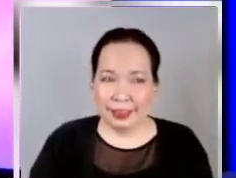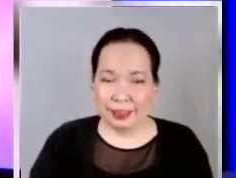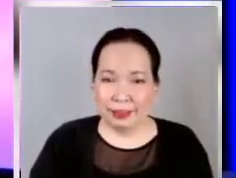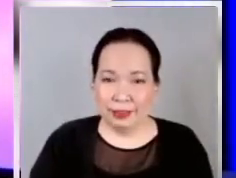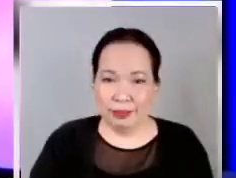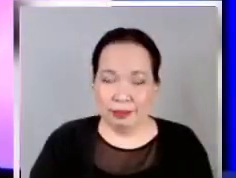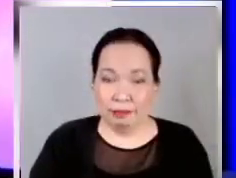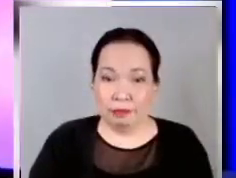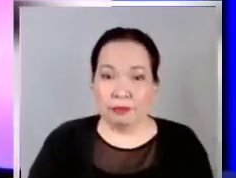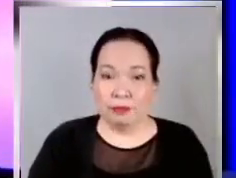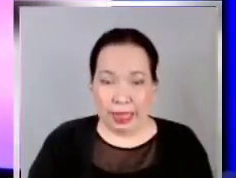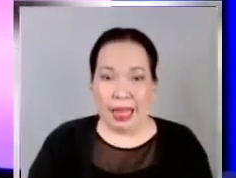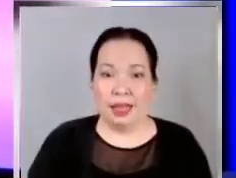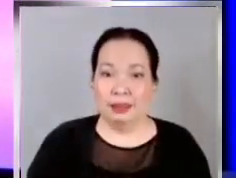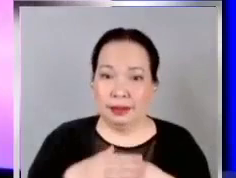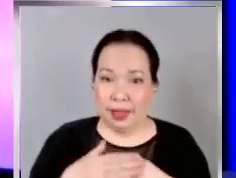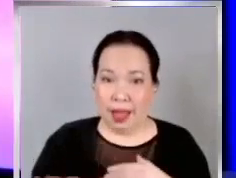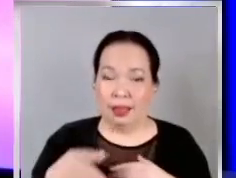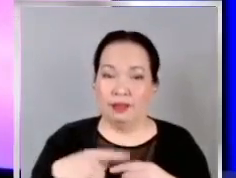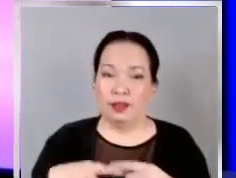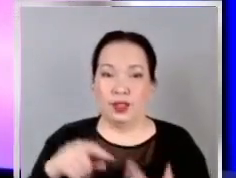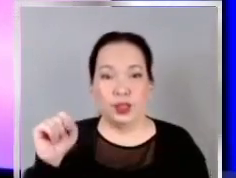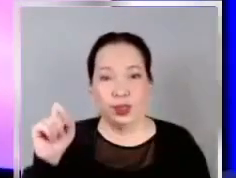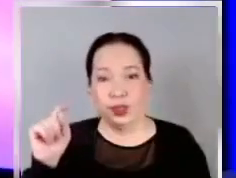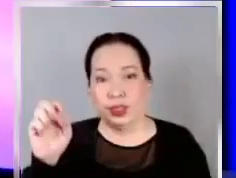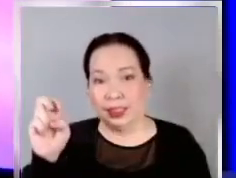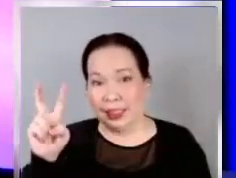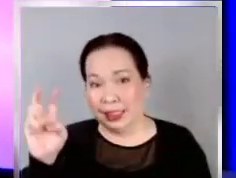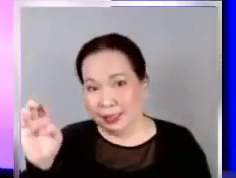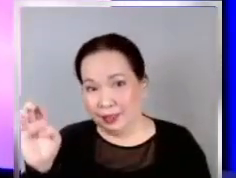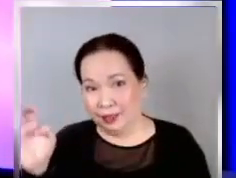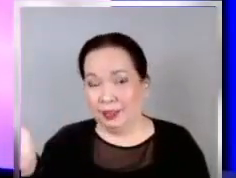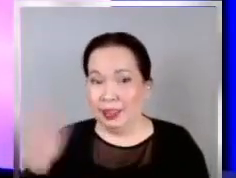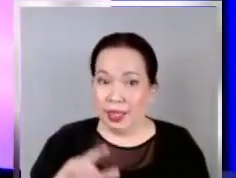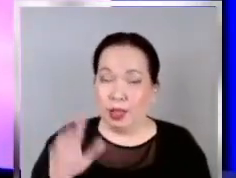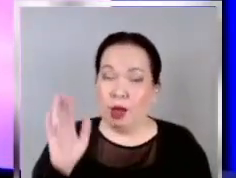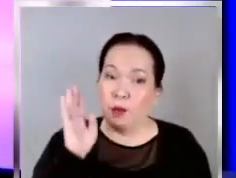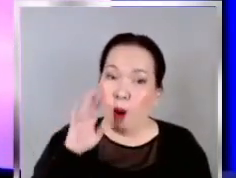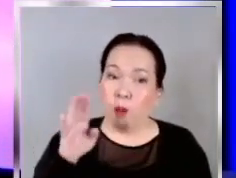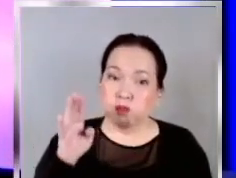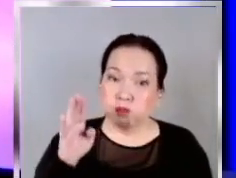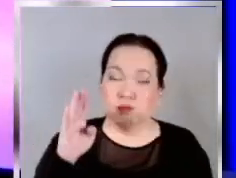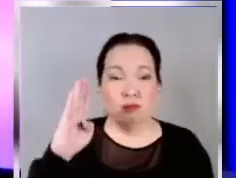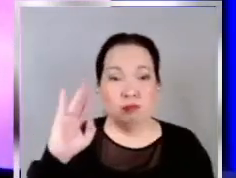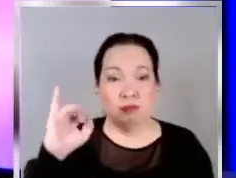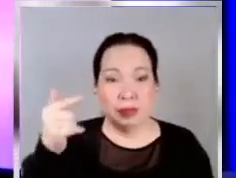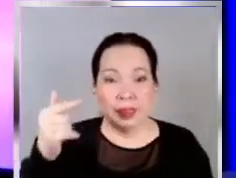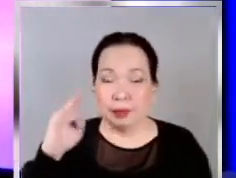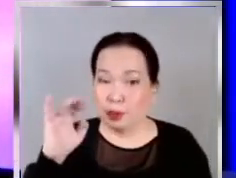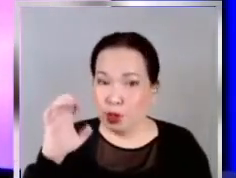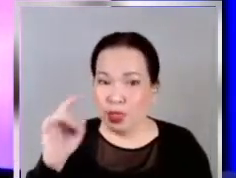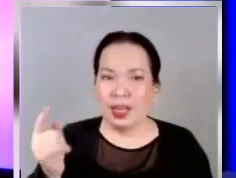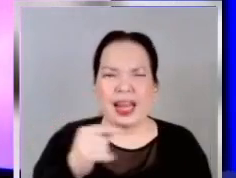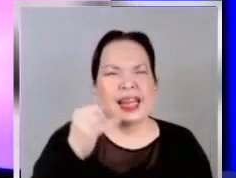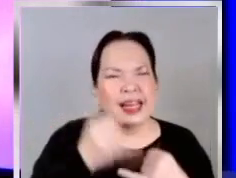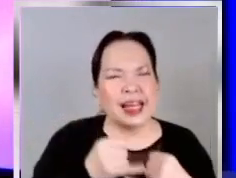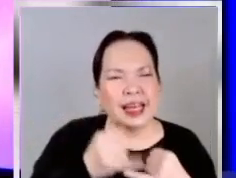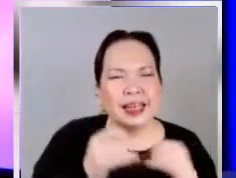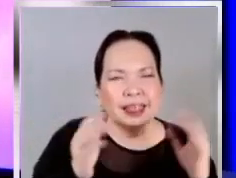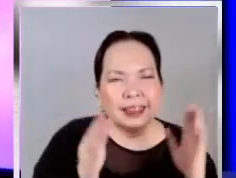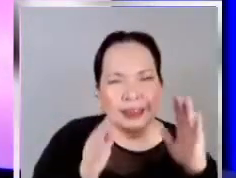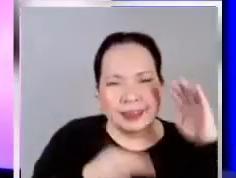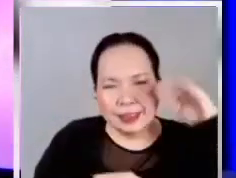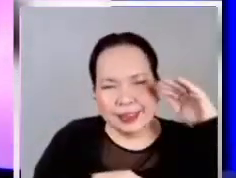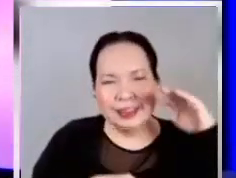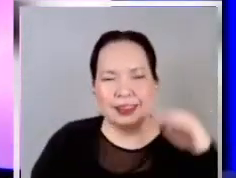Pagkatapos ni Steve Armstrong at Big Bird, mas kilalanin naman natin ang bunso ng Voltes team na si Little John, played by Rafael